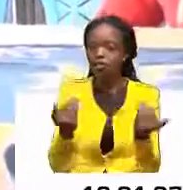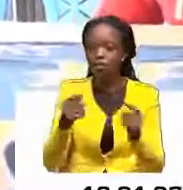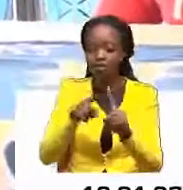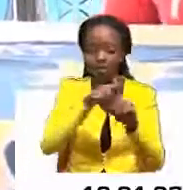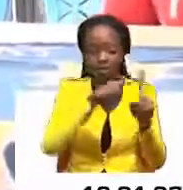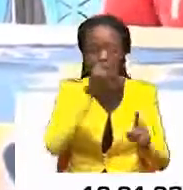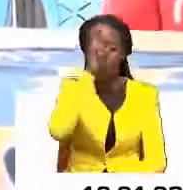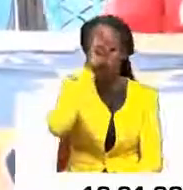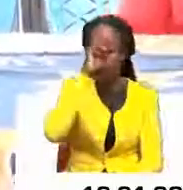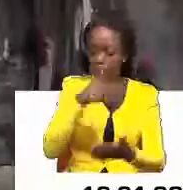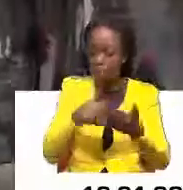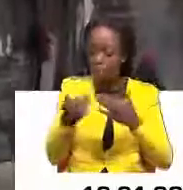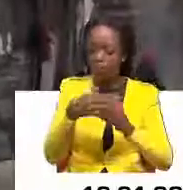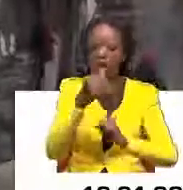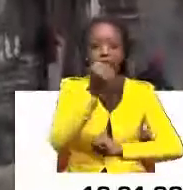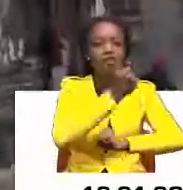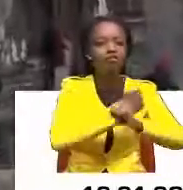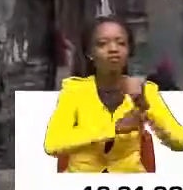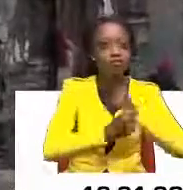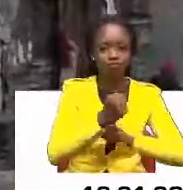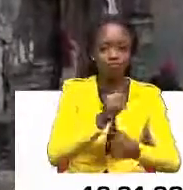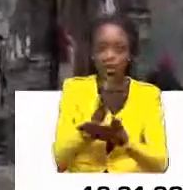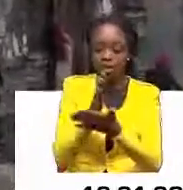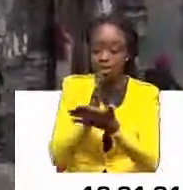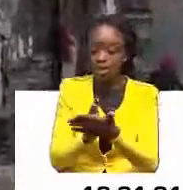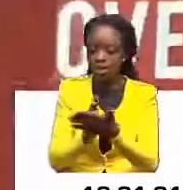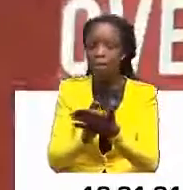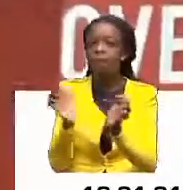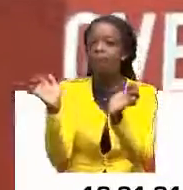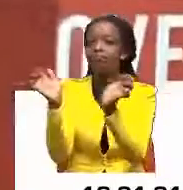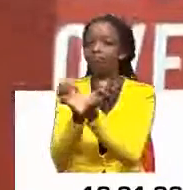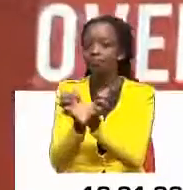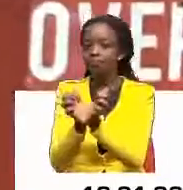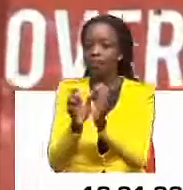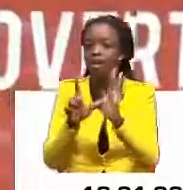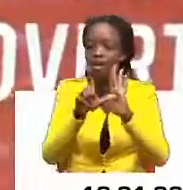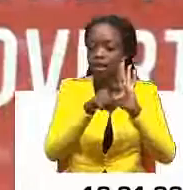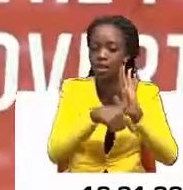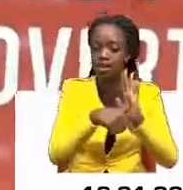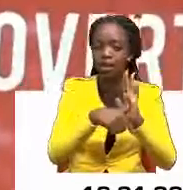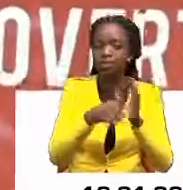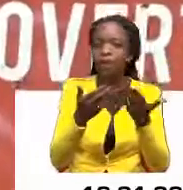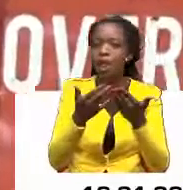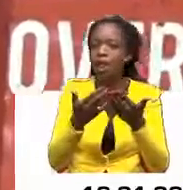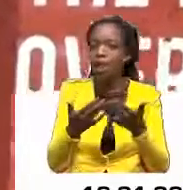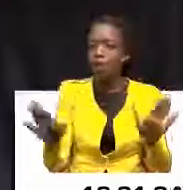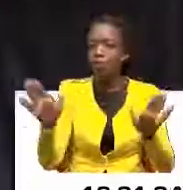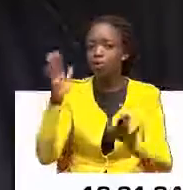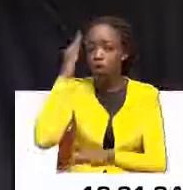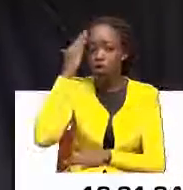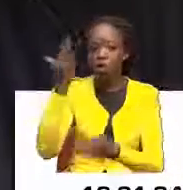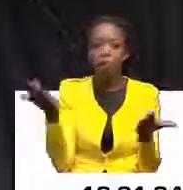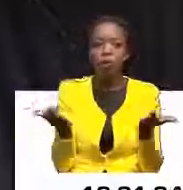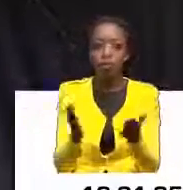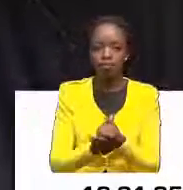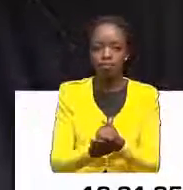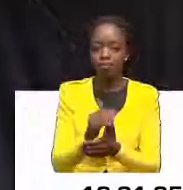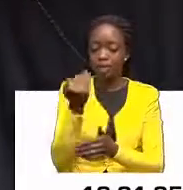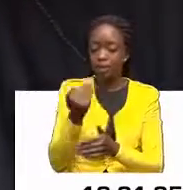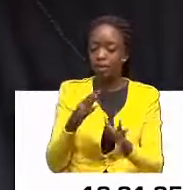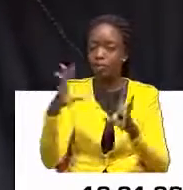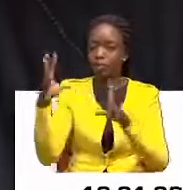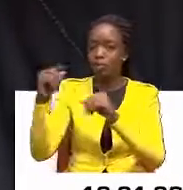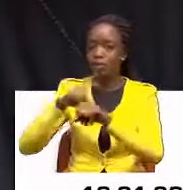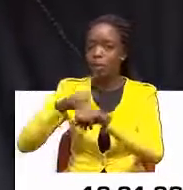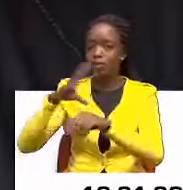polisi bila hatia yoyote, huku wengine wakikamatwa na baadaye kutojulikana waliko. Huyo mtoto alitoka kama